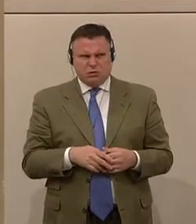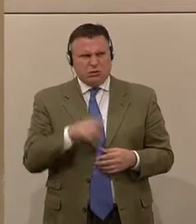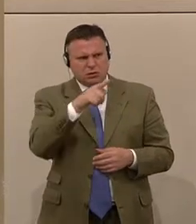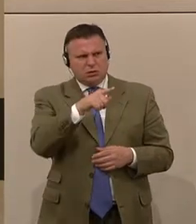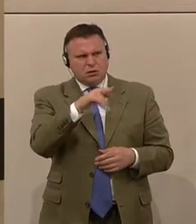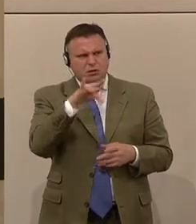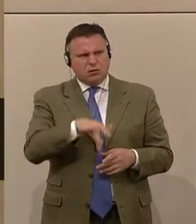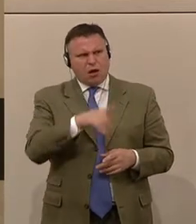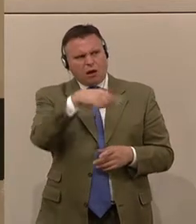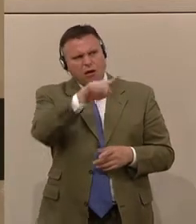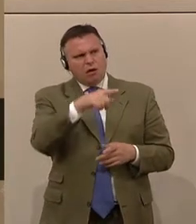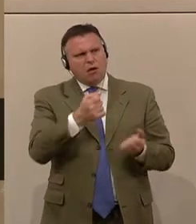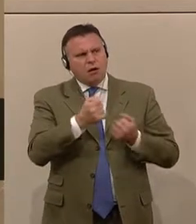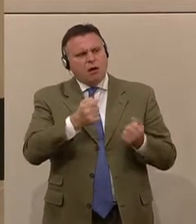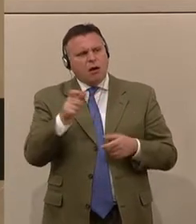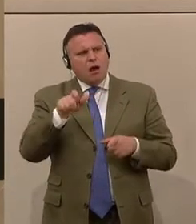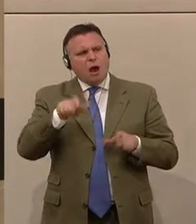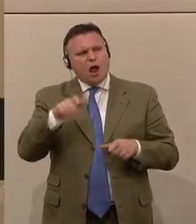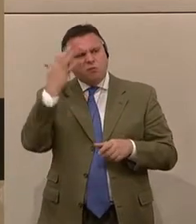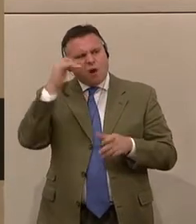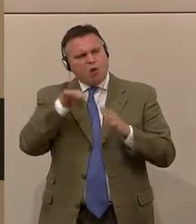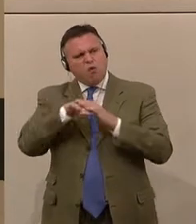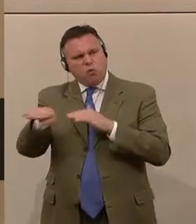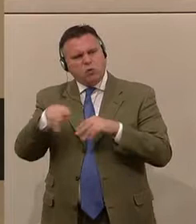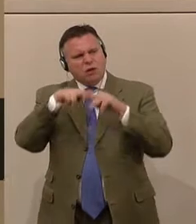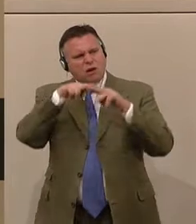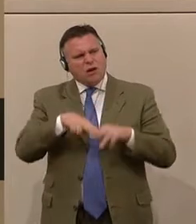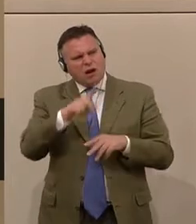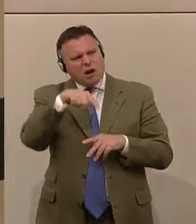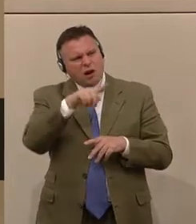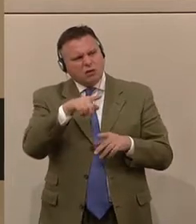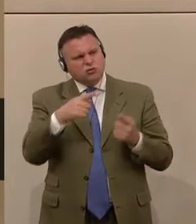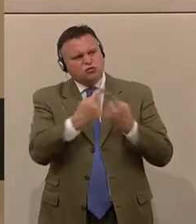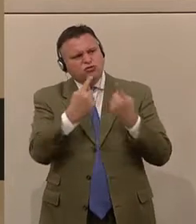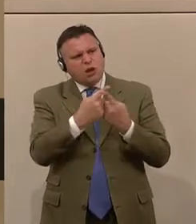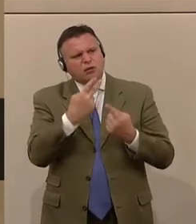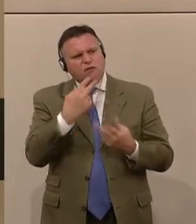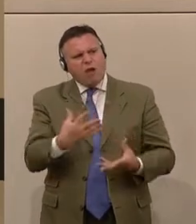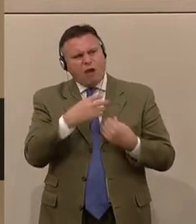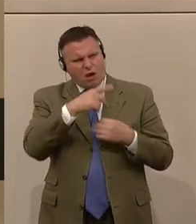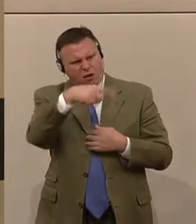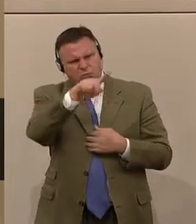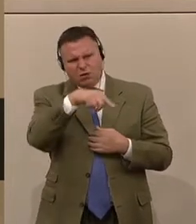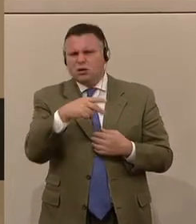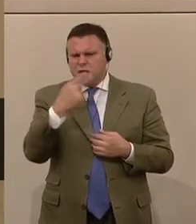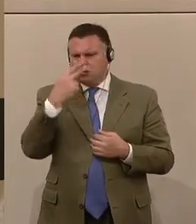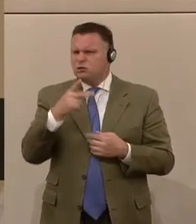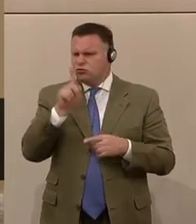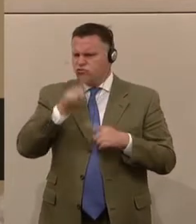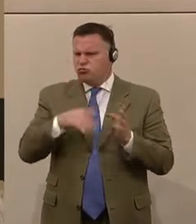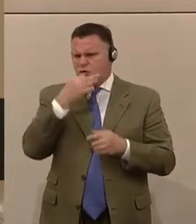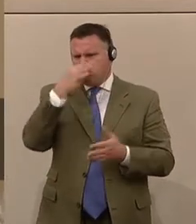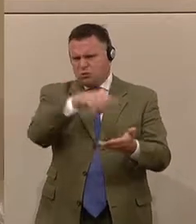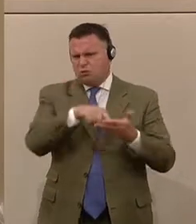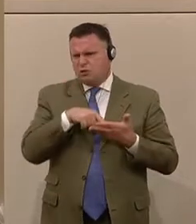politische Gnadenhof, wo der Altbauer davongelaufen ist und die Knechte sich nun ums Erbe streiten, das wirft wirklich ein schlechtes Bild. Und